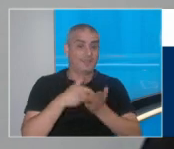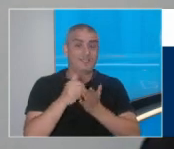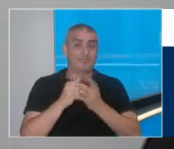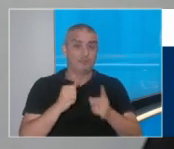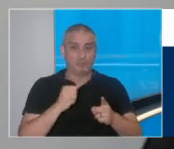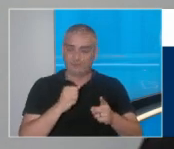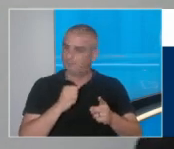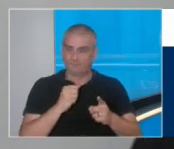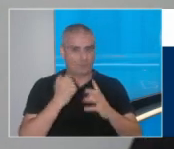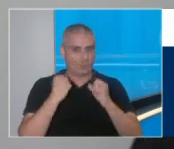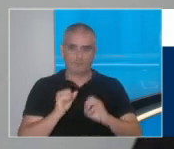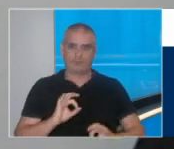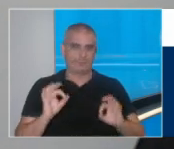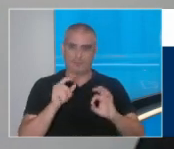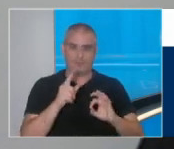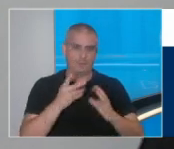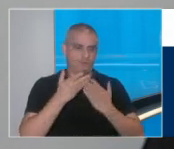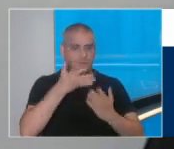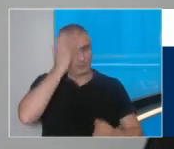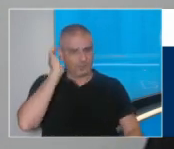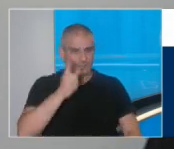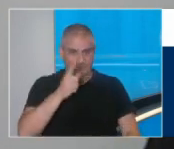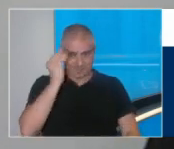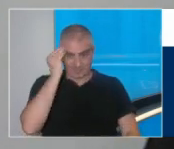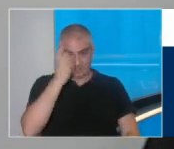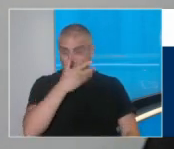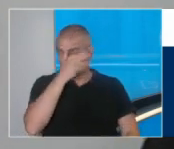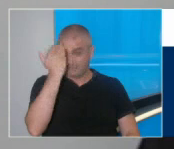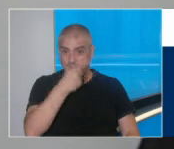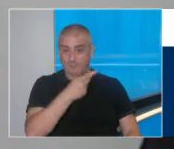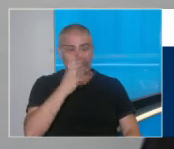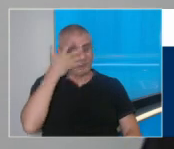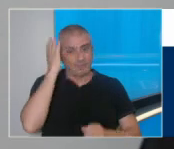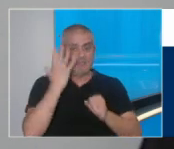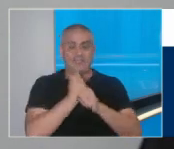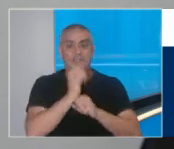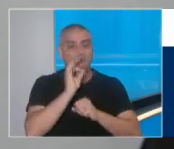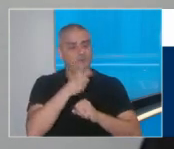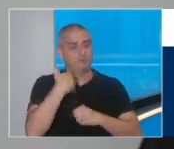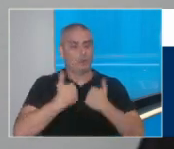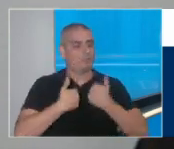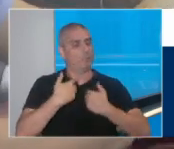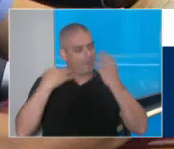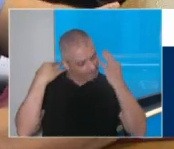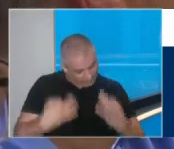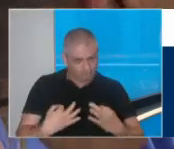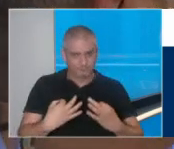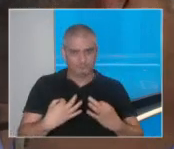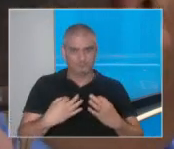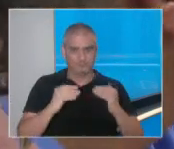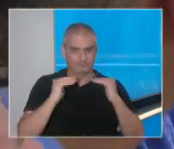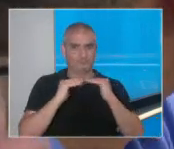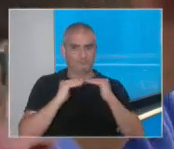יימשך, לא בטוח בכלל שזה יעזור ללפיד, צריך להבין שבשביל שלפיד ינצח, או בשביל שלפיד יהיה פה מועמד